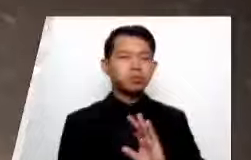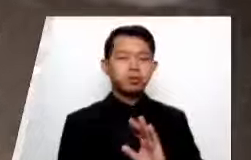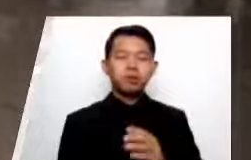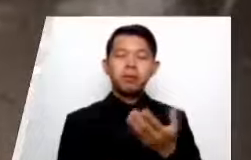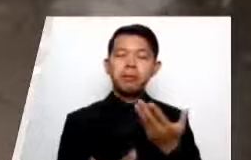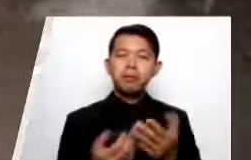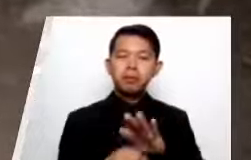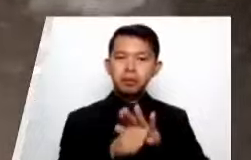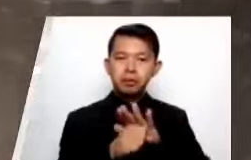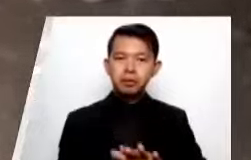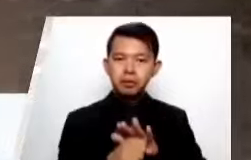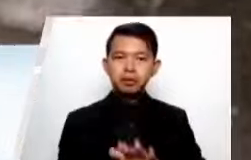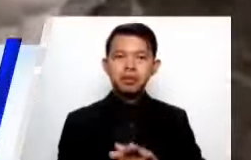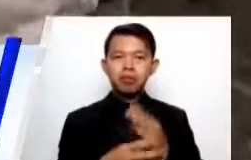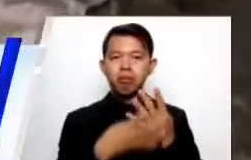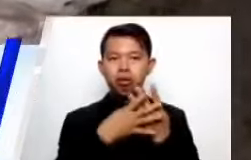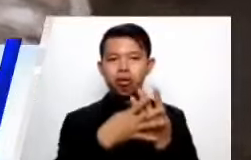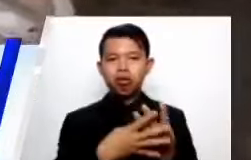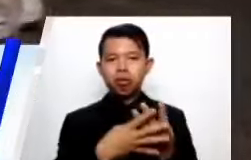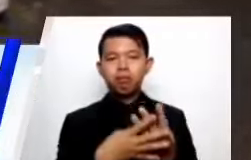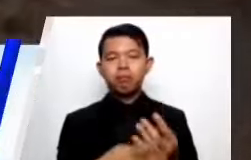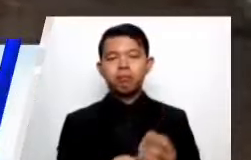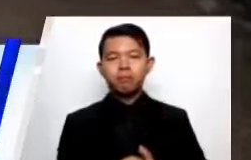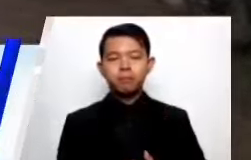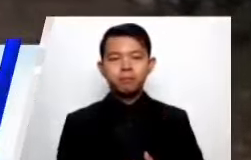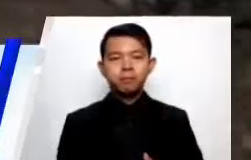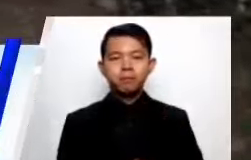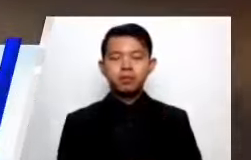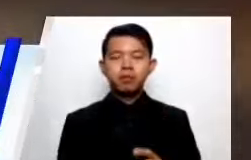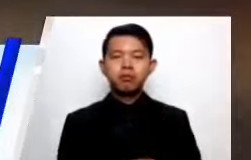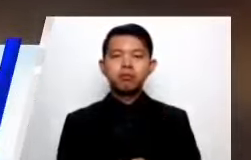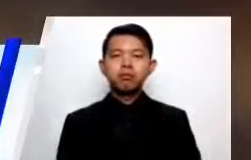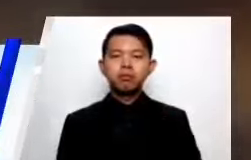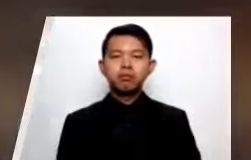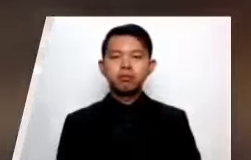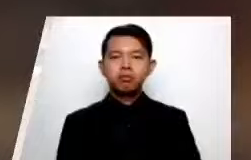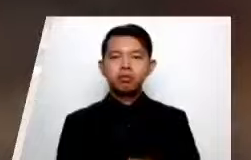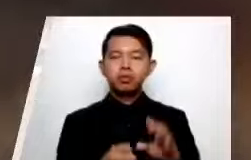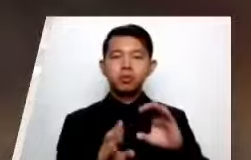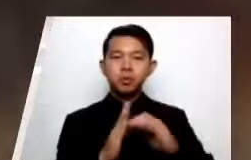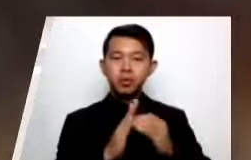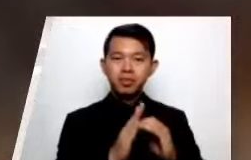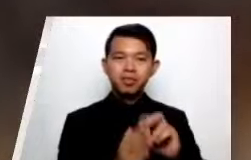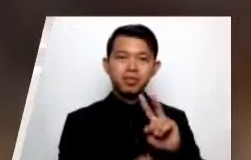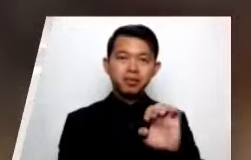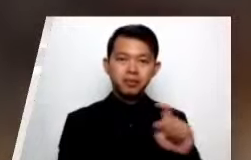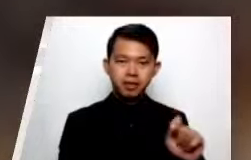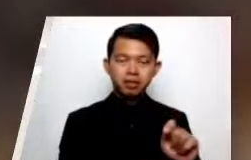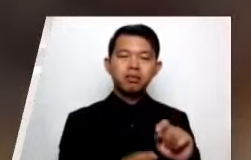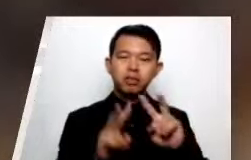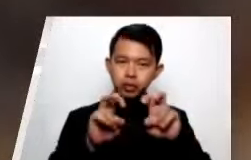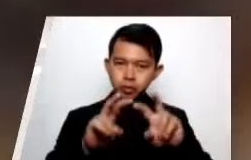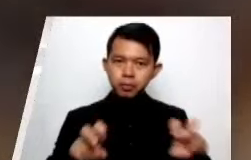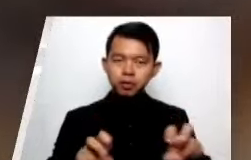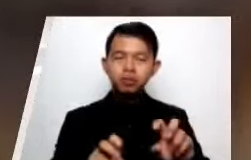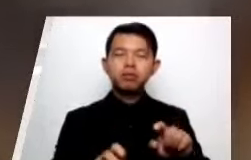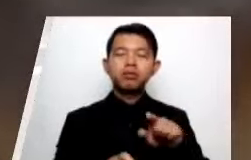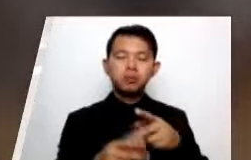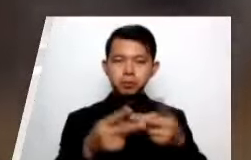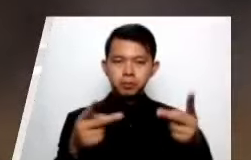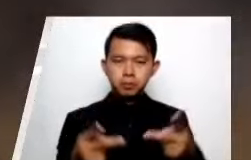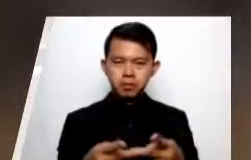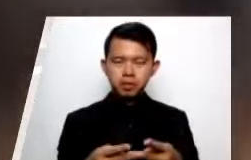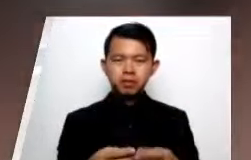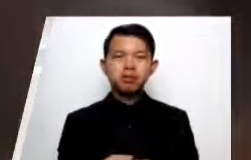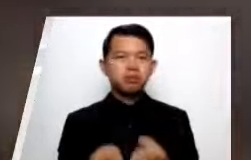Ininspeksyon na raw ng das Mar City veterinary office ang cat pound hindi naman siya overcrowded yung yung